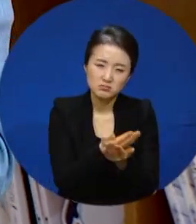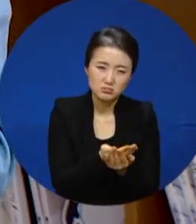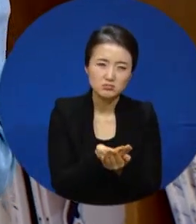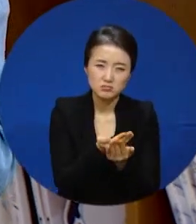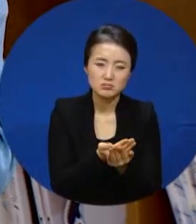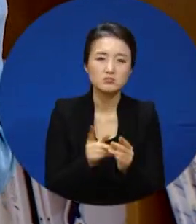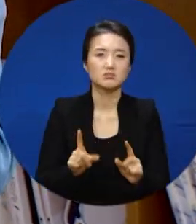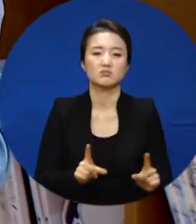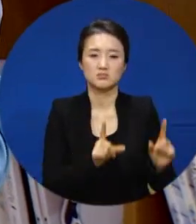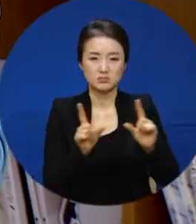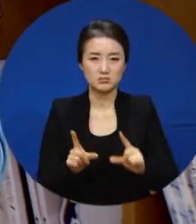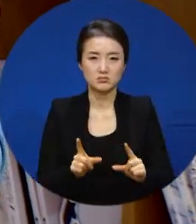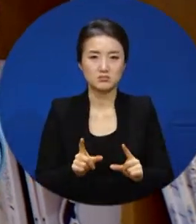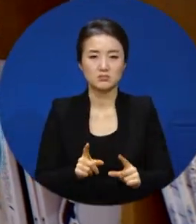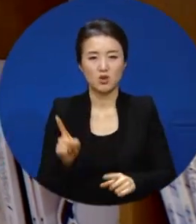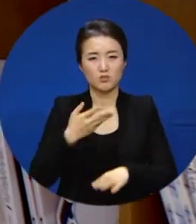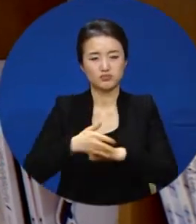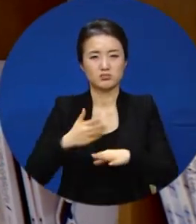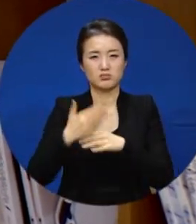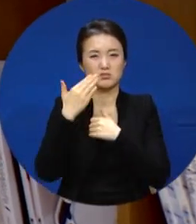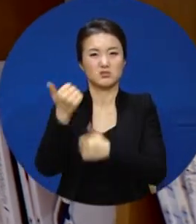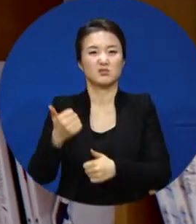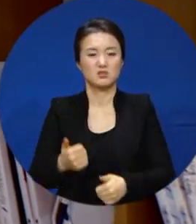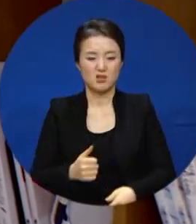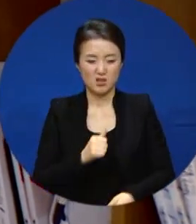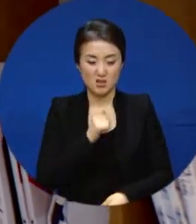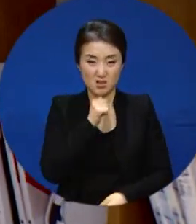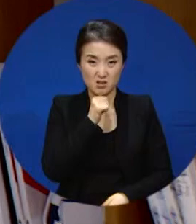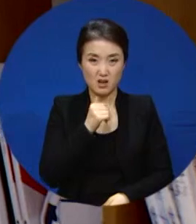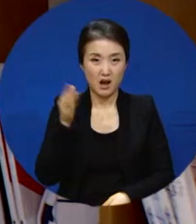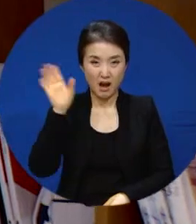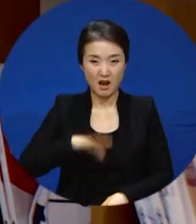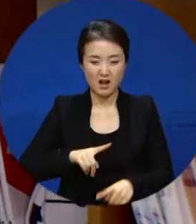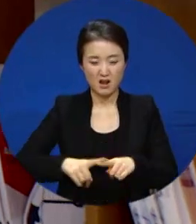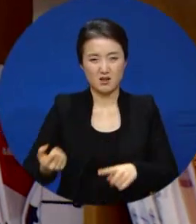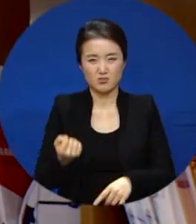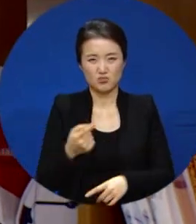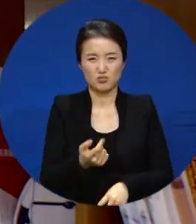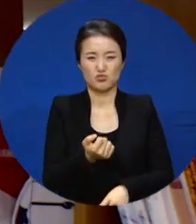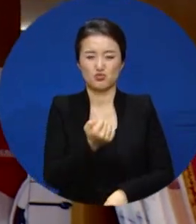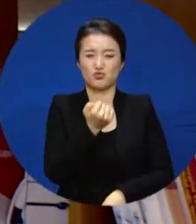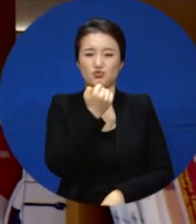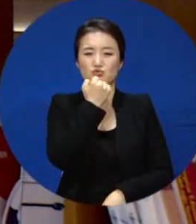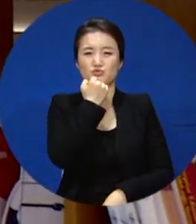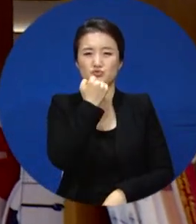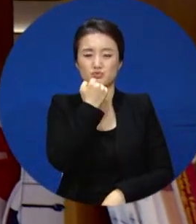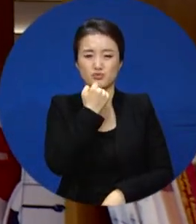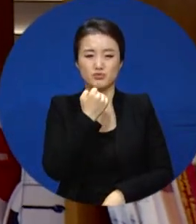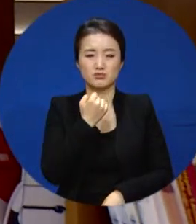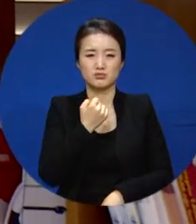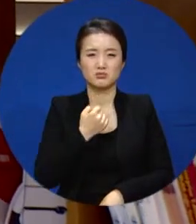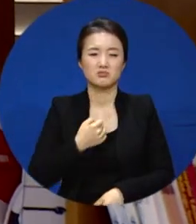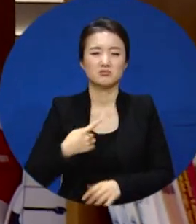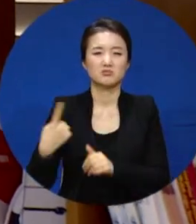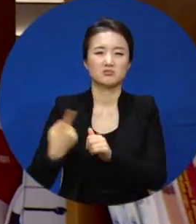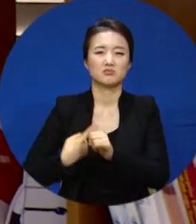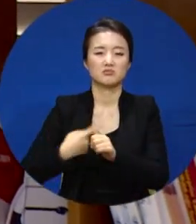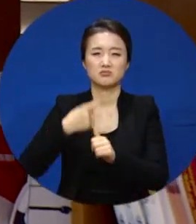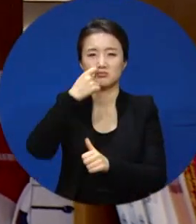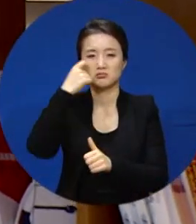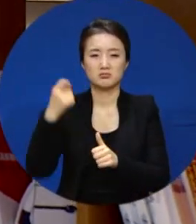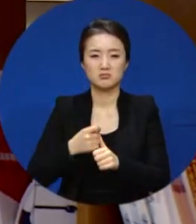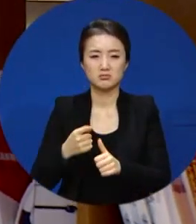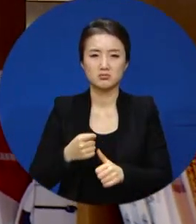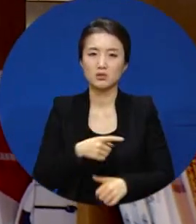너 거주지 데칼 차보다는 니가 무사 야 우리 구 사들 무시하게 내가 그거 지각할 처한 한테 어느